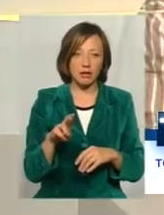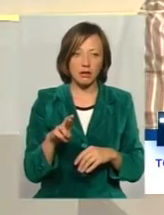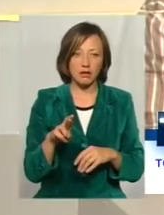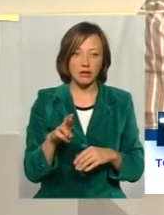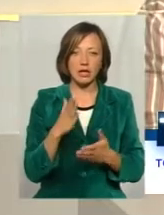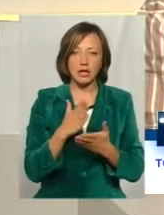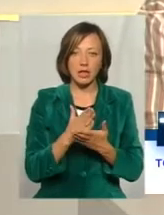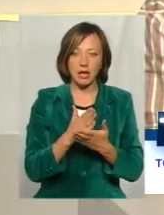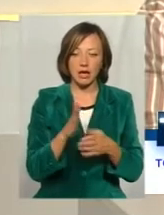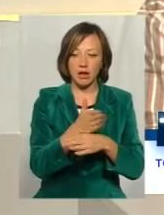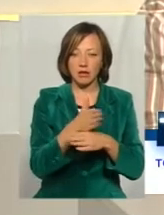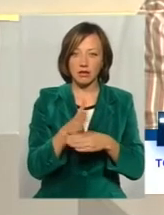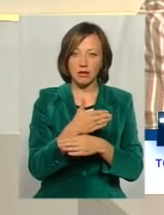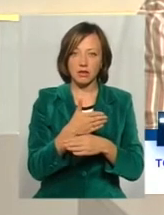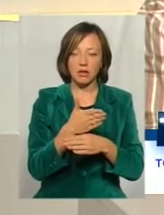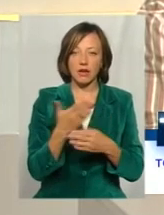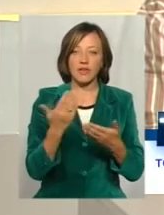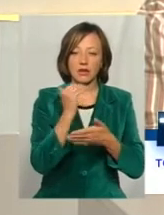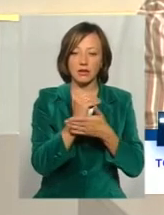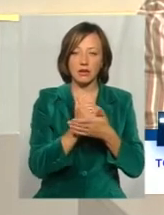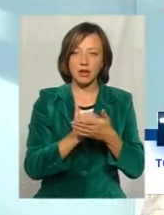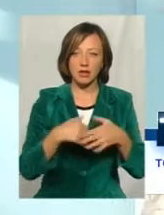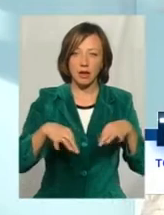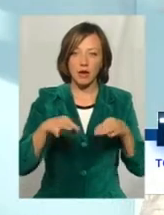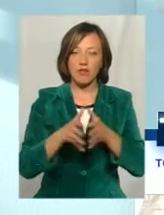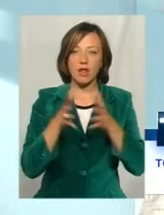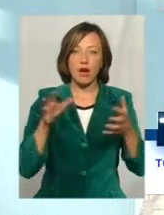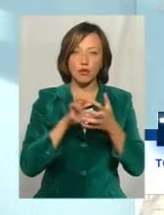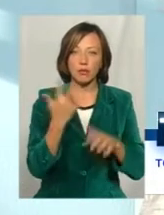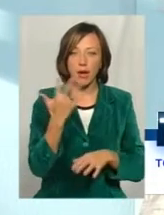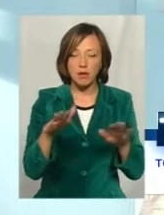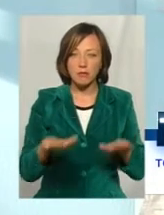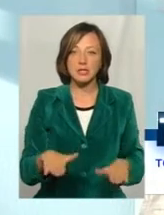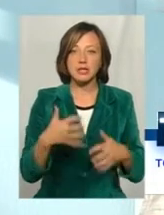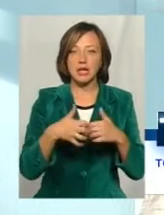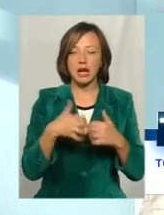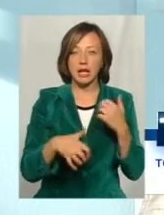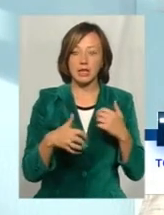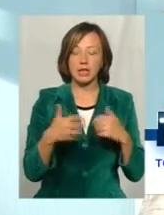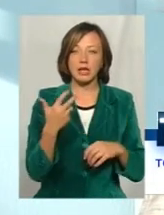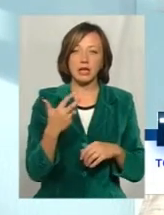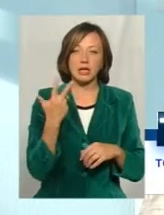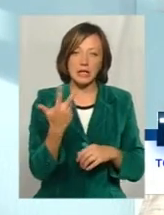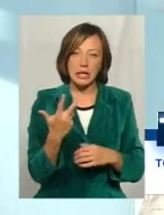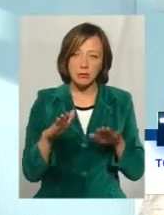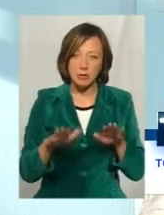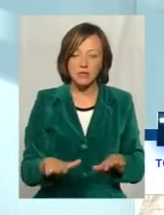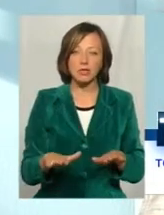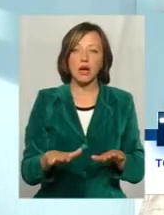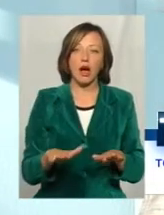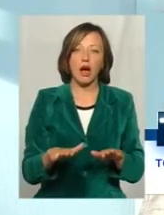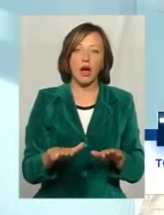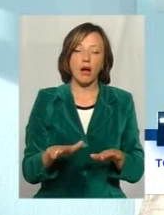Є там градація в залежності від класу транспортного засобу. Великий автобус – це 5 місць, середній – це 3 місця,